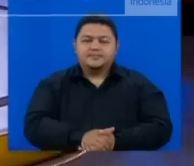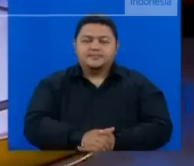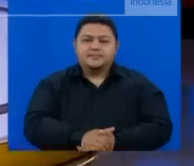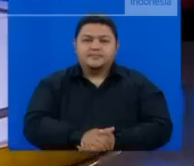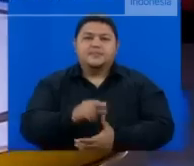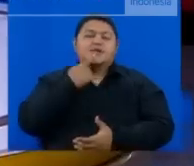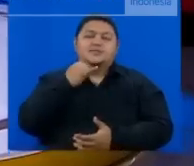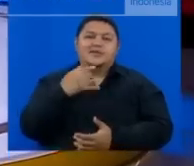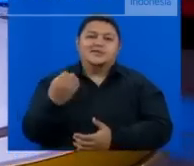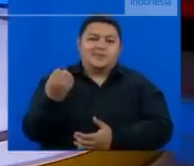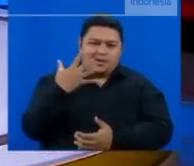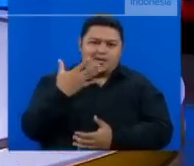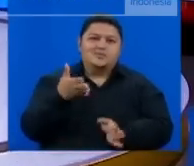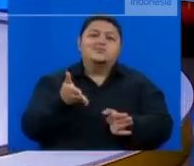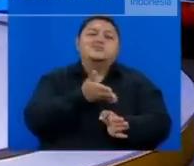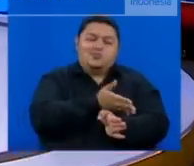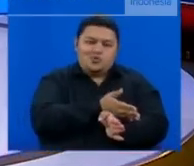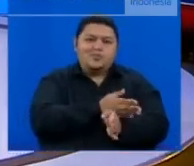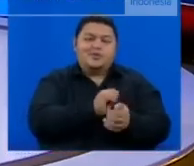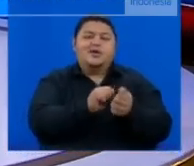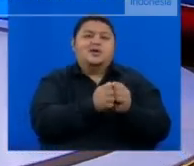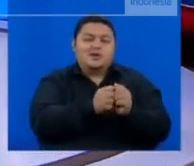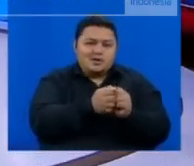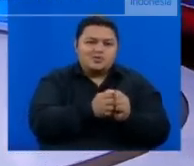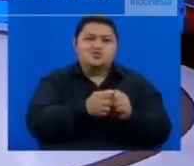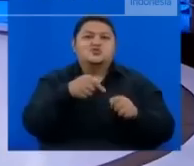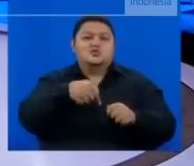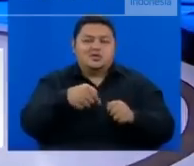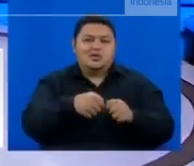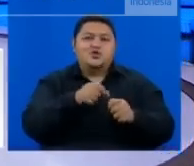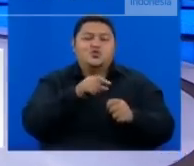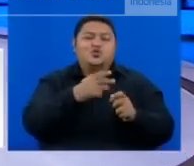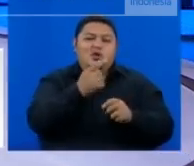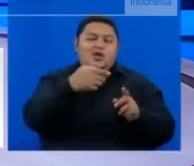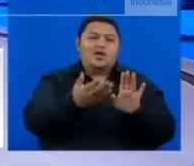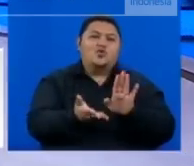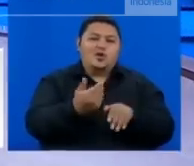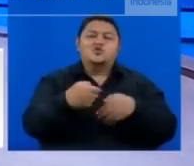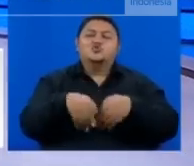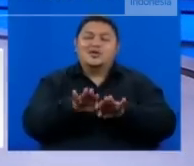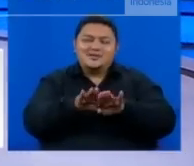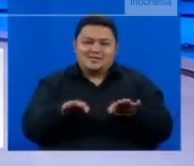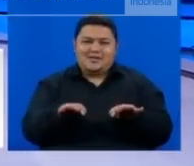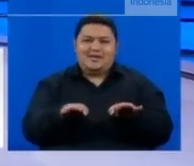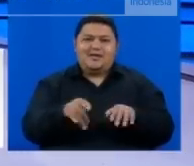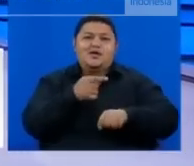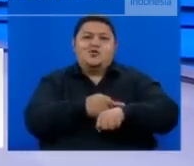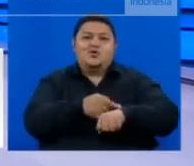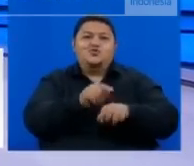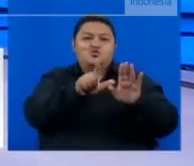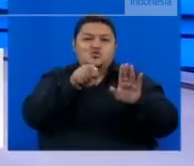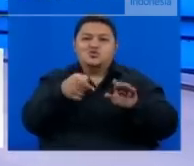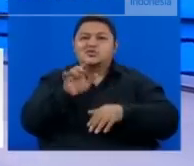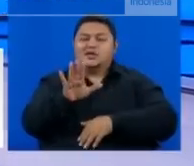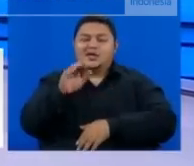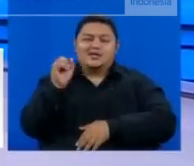Ya, seperti disampaikan sebelumnya, rekonstruksi kasus pembunuhan Brigadir Yosua Huta Barat ini telah selesai setelah berlangsung selama 7,5 jam. Ya,